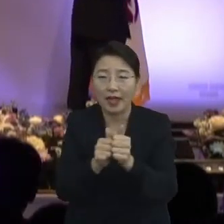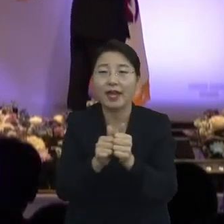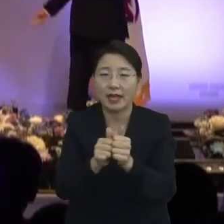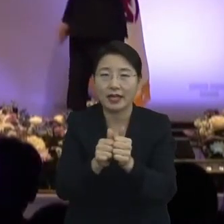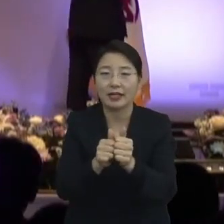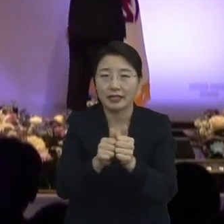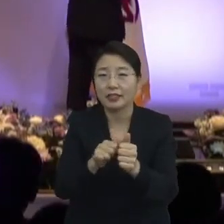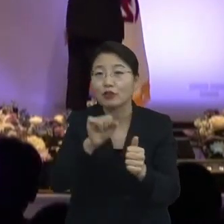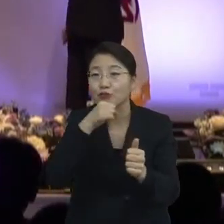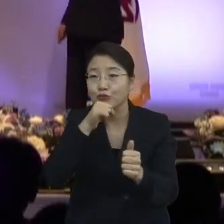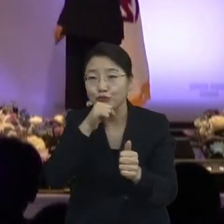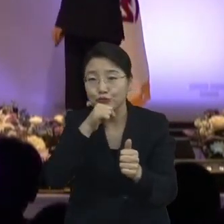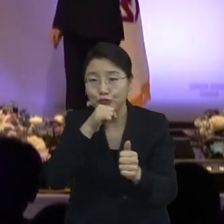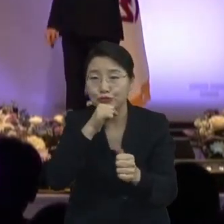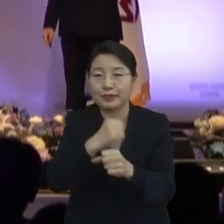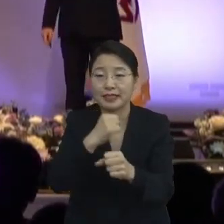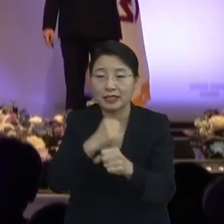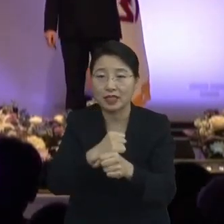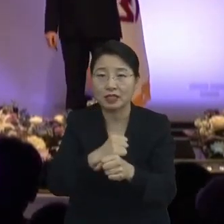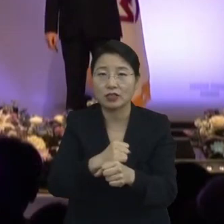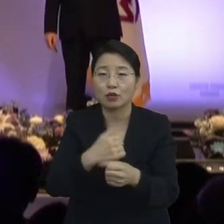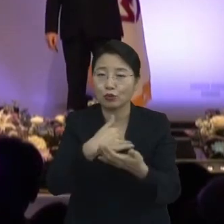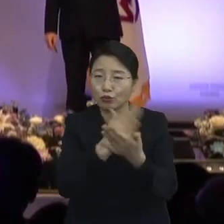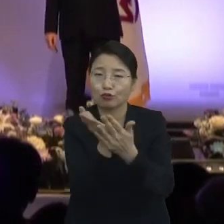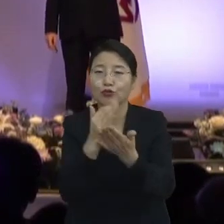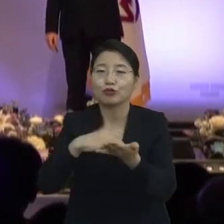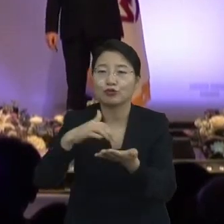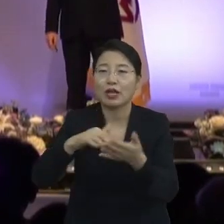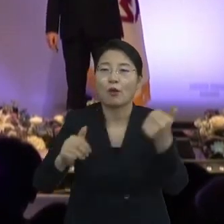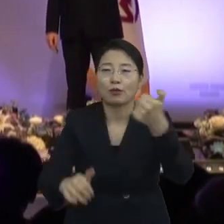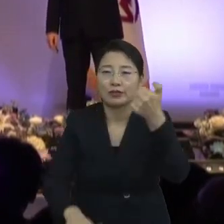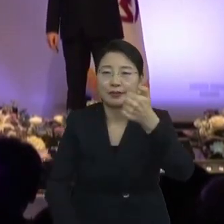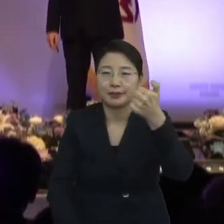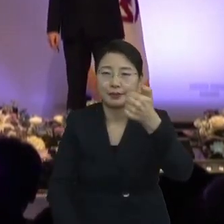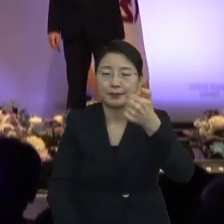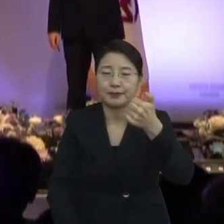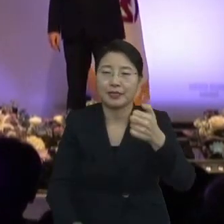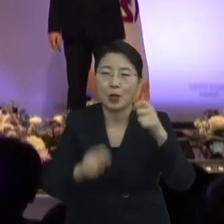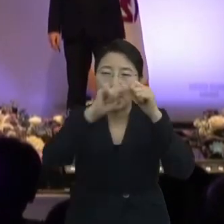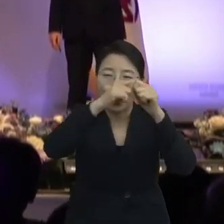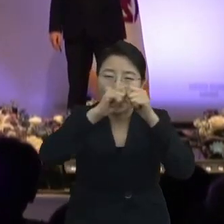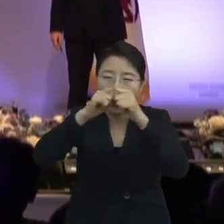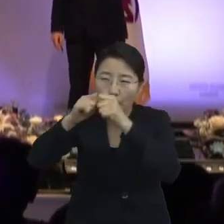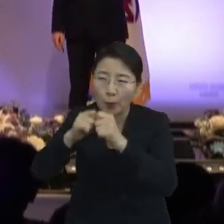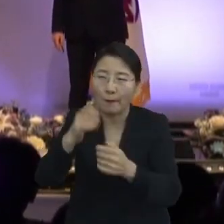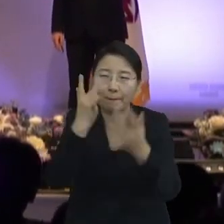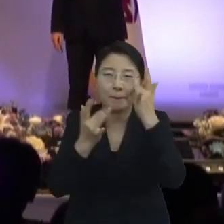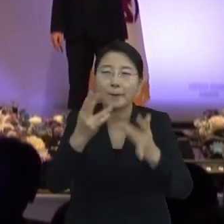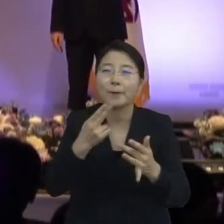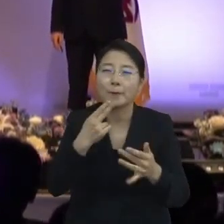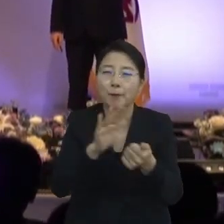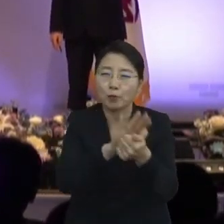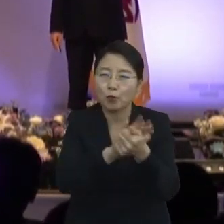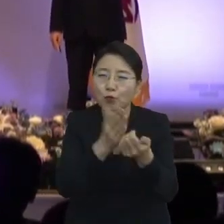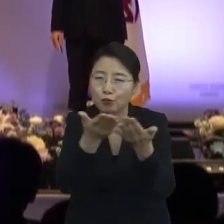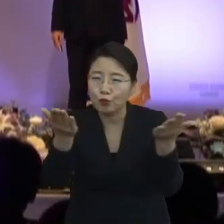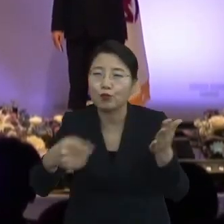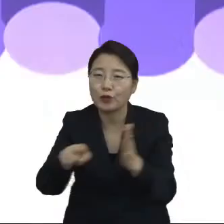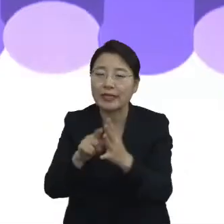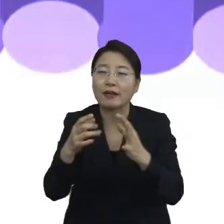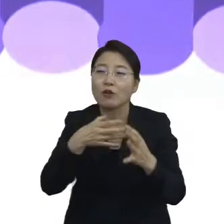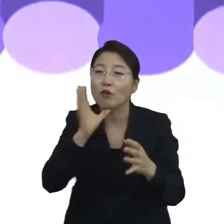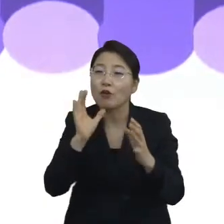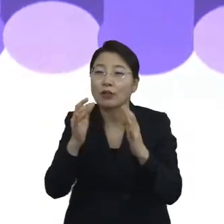약 50개 정도로 나누어서 세심하게 하나도 빠짐없이 어르신들을 잘